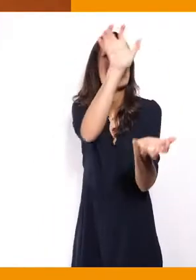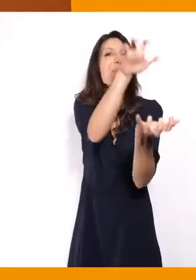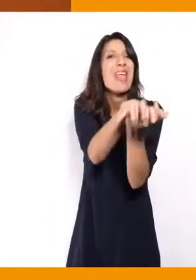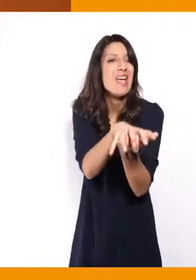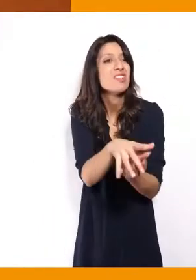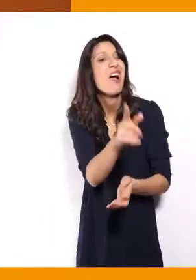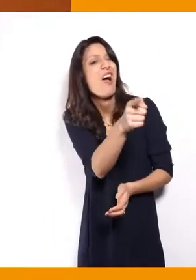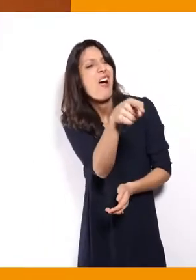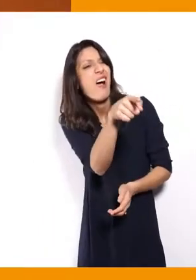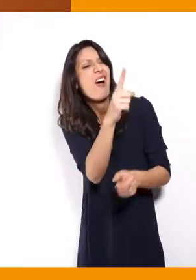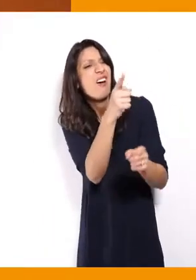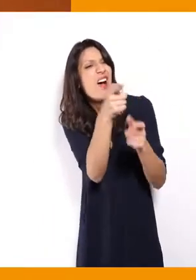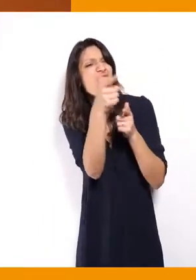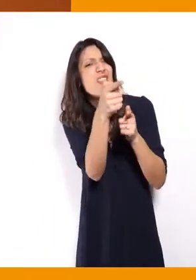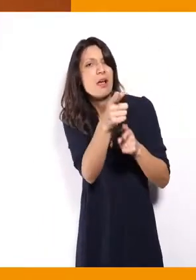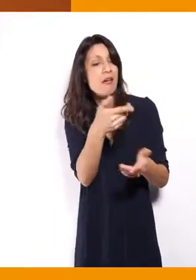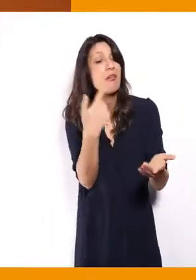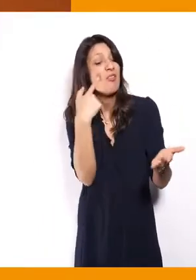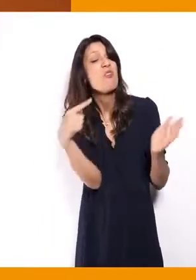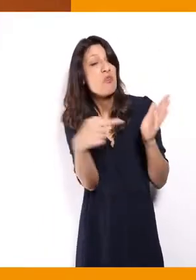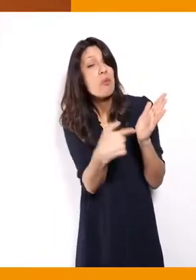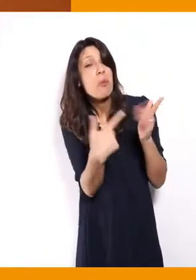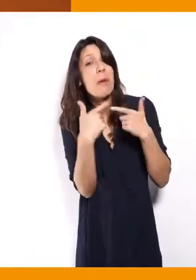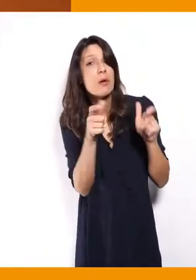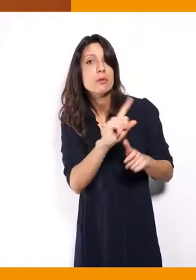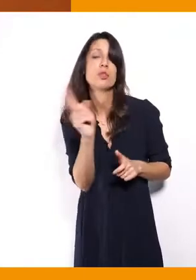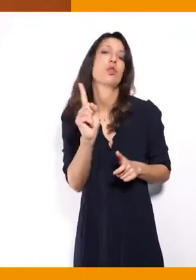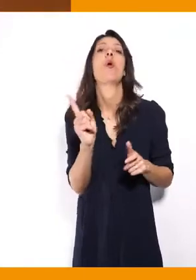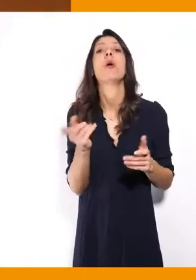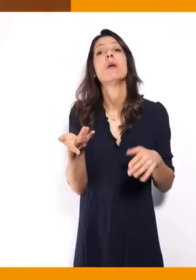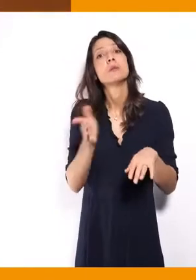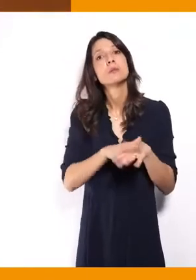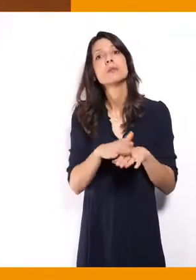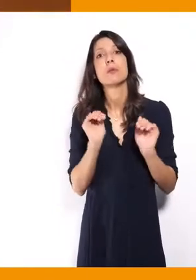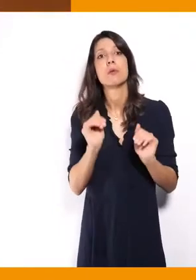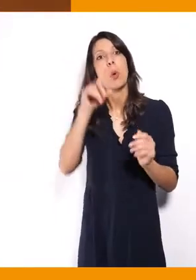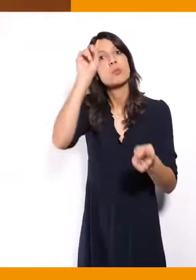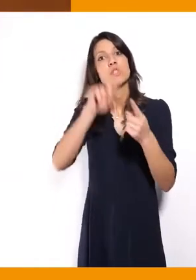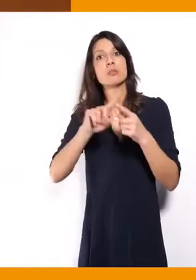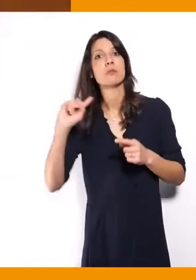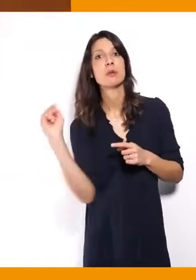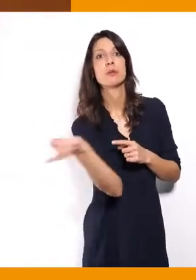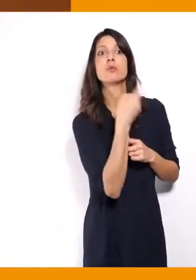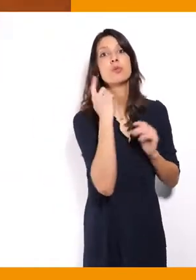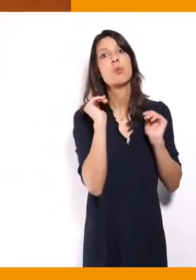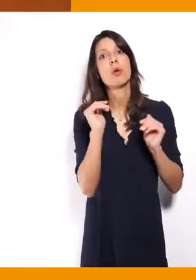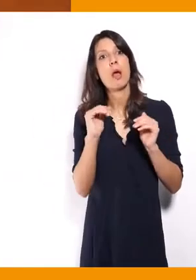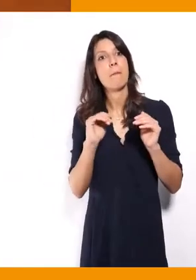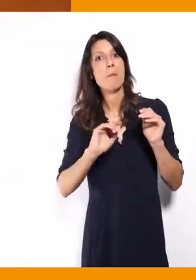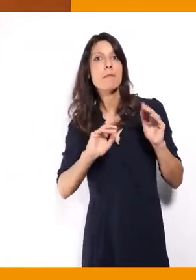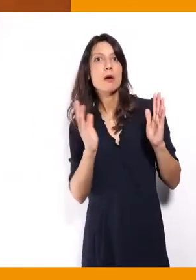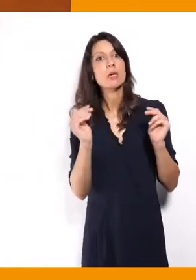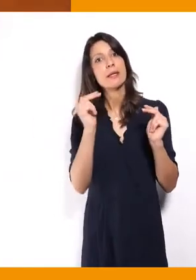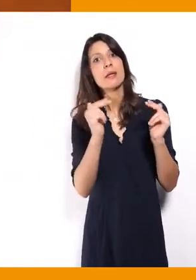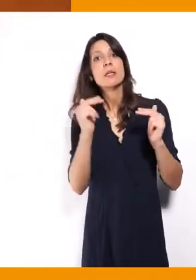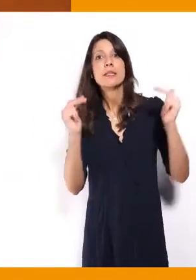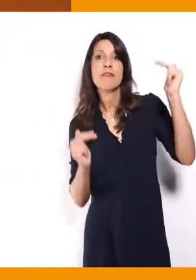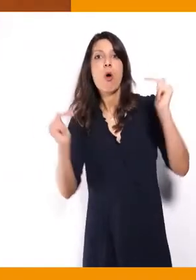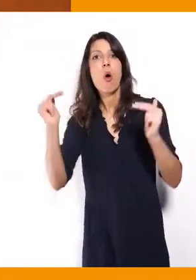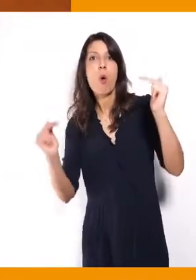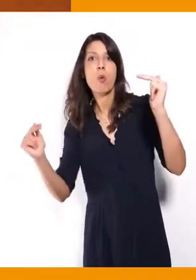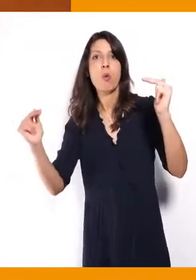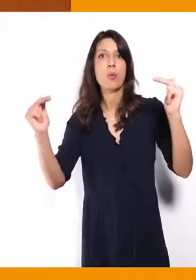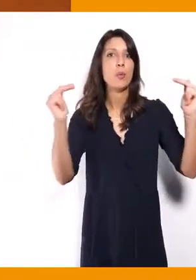mais bien au contraire de faire en sorte qu'à l'arrivée, ils soient tous au rendez-vous et qu puisse en tirer un bilan pour voir